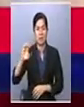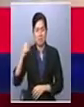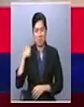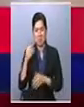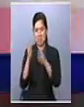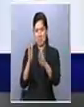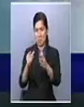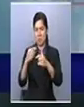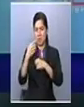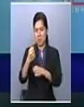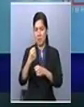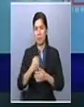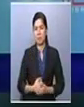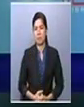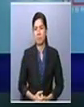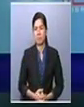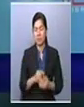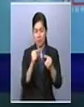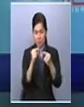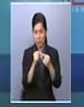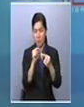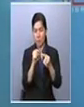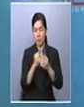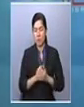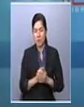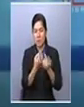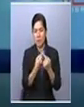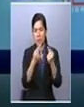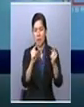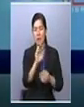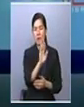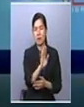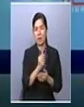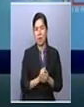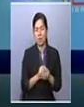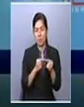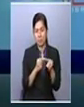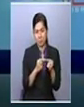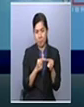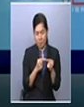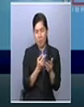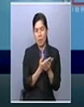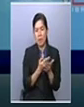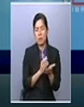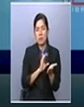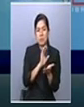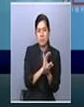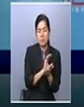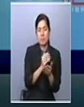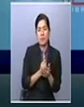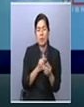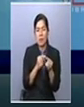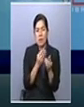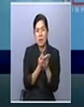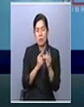จค่ะ อีกจุดนึงที่เป็นข้อแตกต่างระหว่าง SEE กับตลาดหุ้นอื่นในจีนหรือแม้กระทั่งตลาดหุ้นฮ่องกงเองเนี่